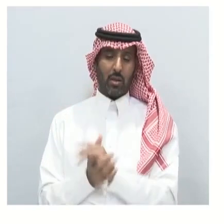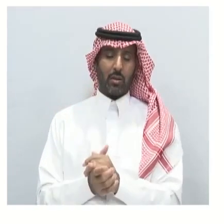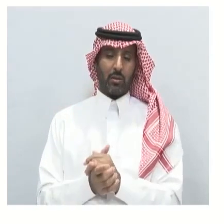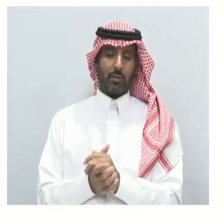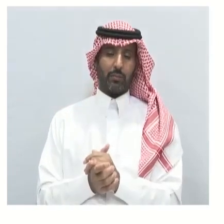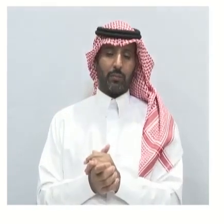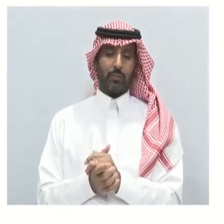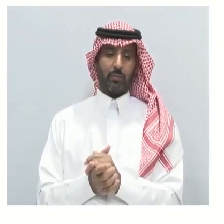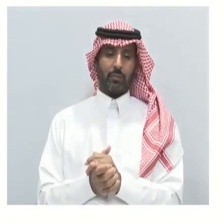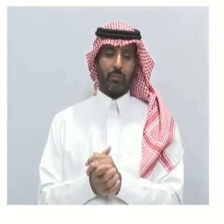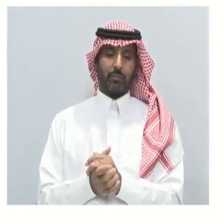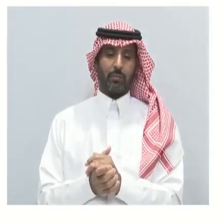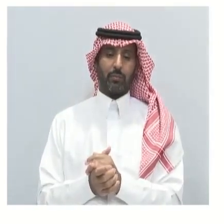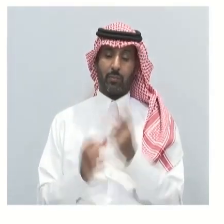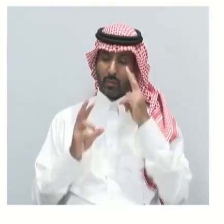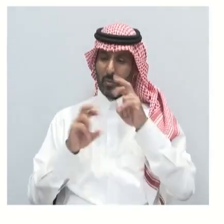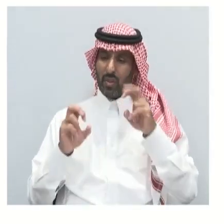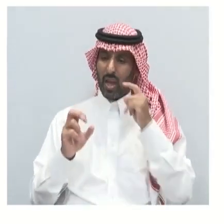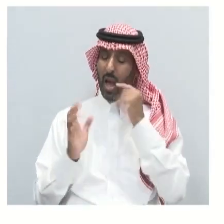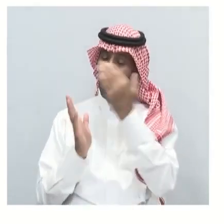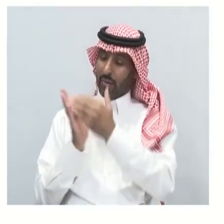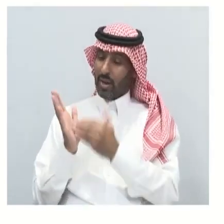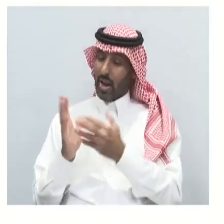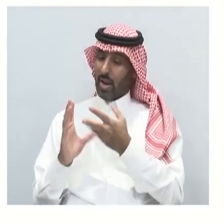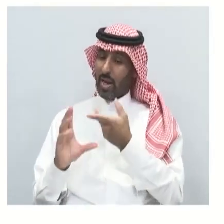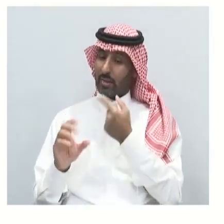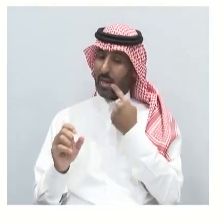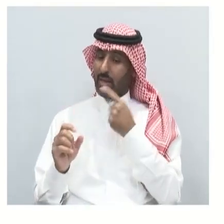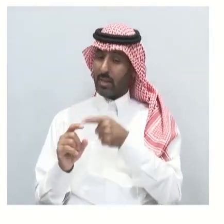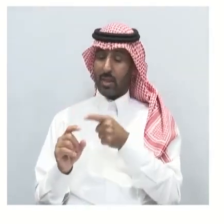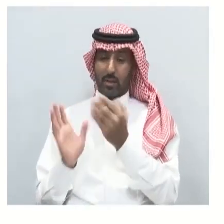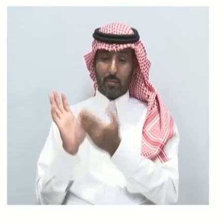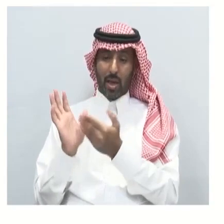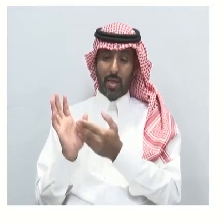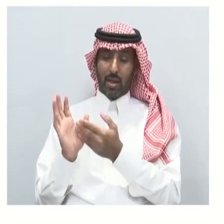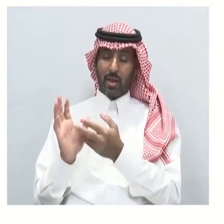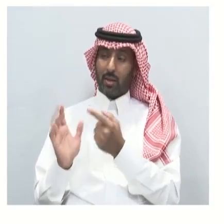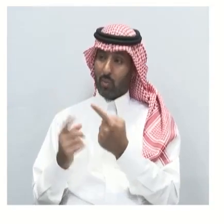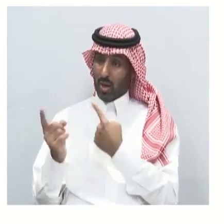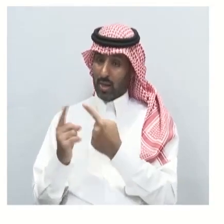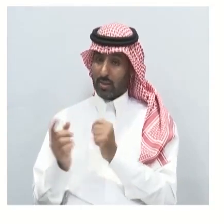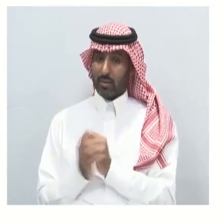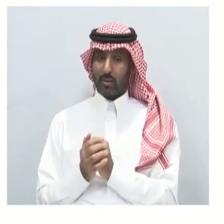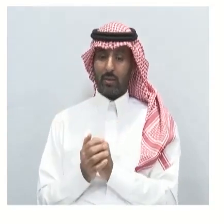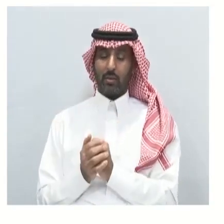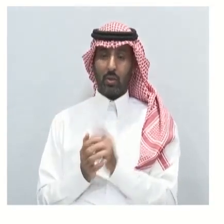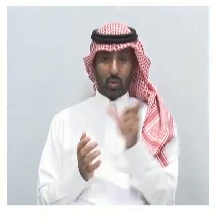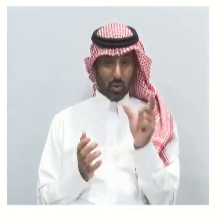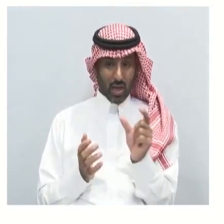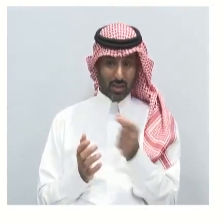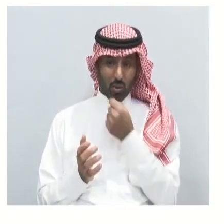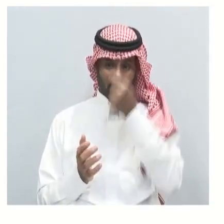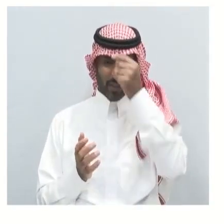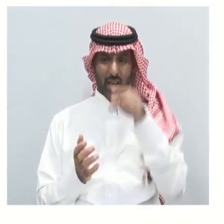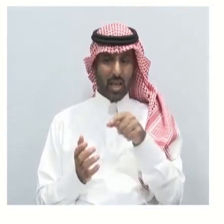مهاره من البحث العلمي عرض نتائج البحث ومناقشتها نتائج البحث وهي تكون طبعا